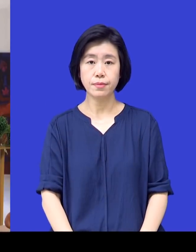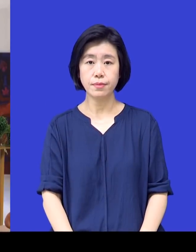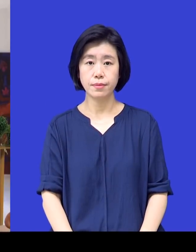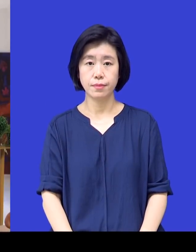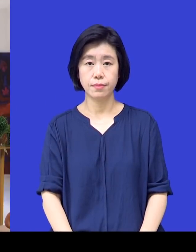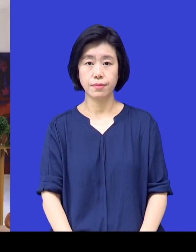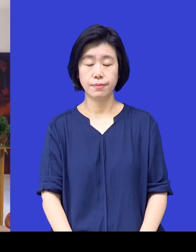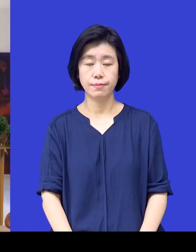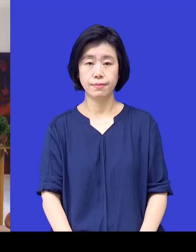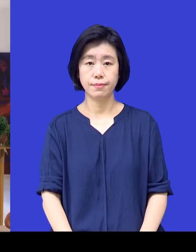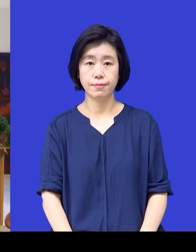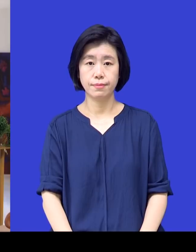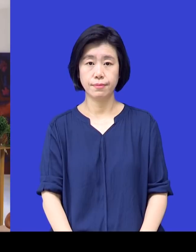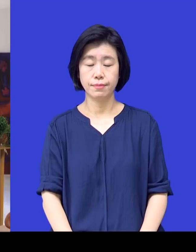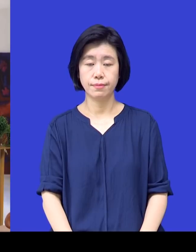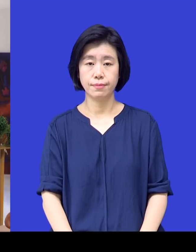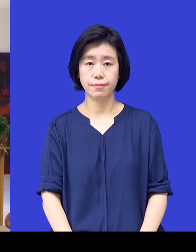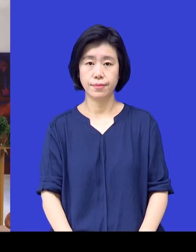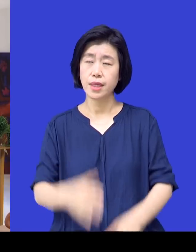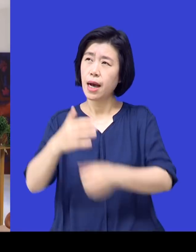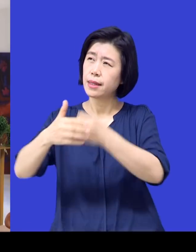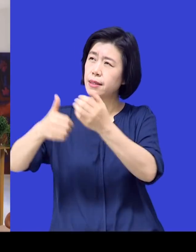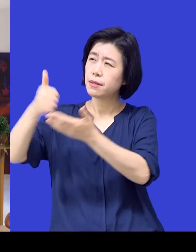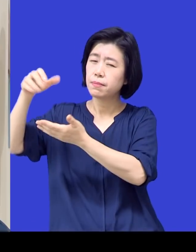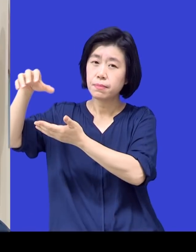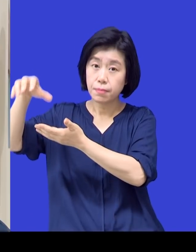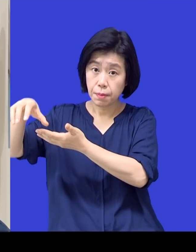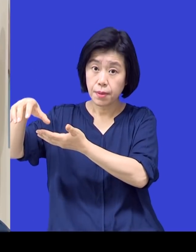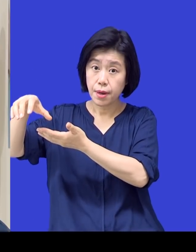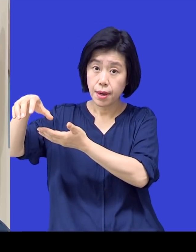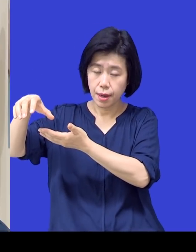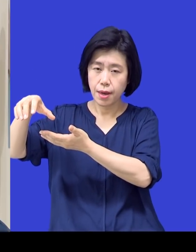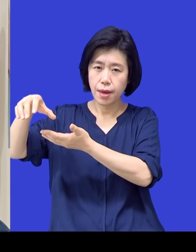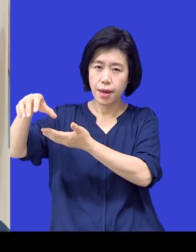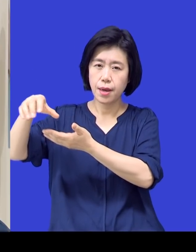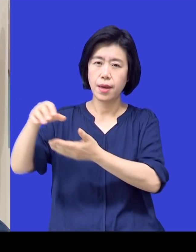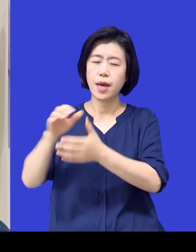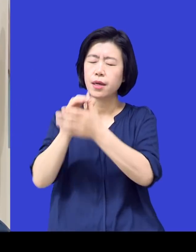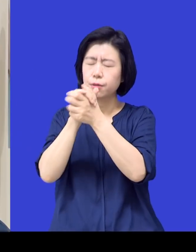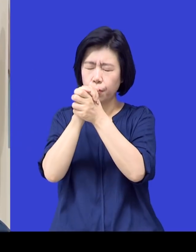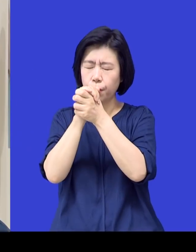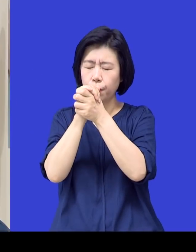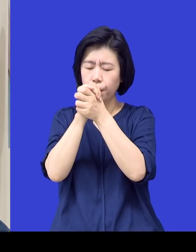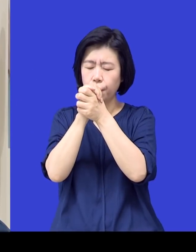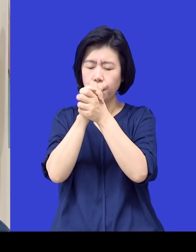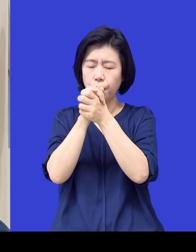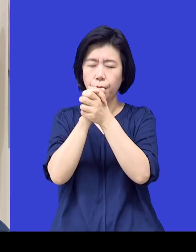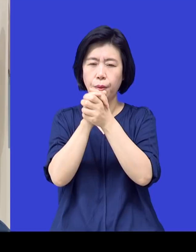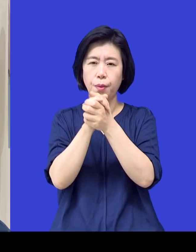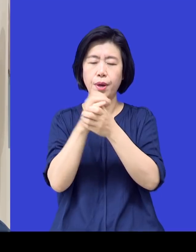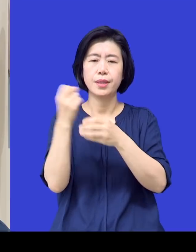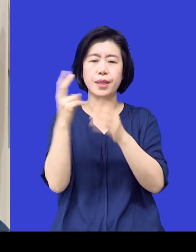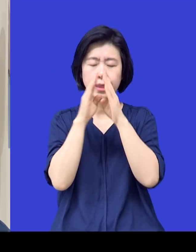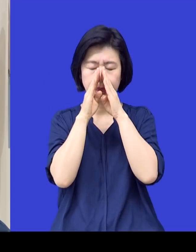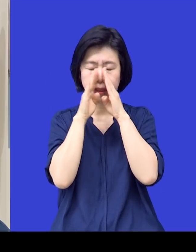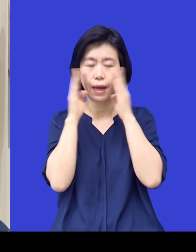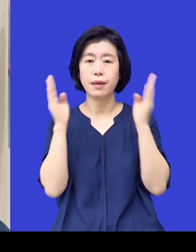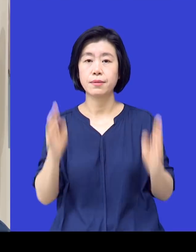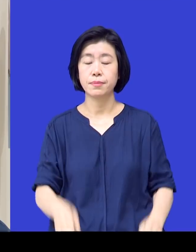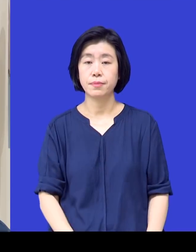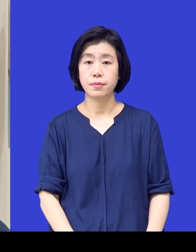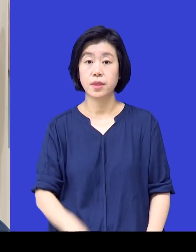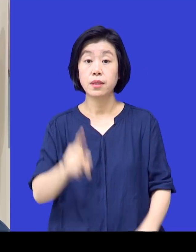이제 백지화해서 하나님 앞에 다시 생각합니다. 제로점에서. 그런데